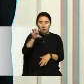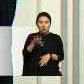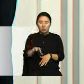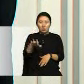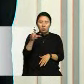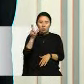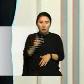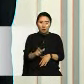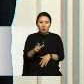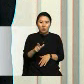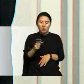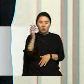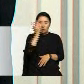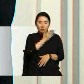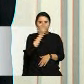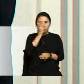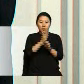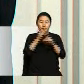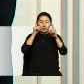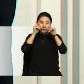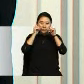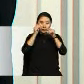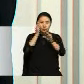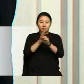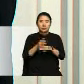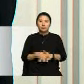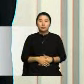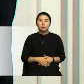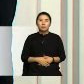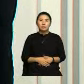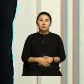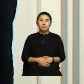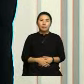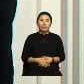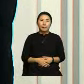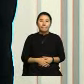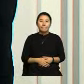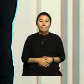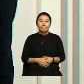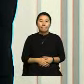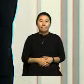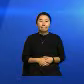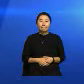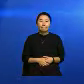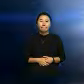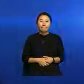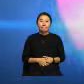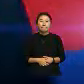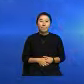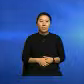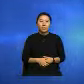강도 높은 방역 체계를 실행하며 긴장의 끈을 놓지 않고 있습니다. 보도에 유승한 기자입니다.